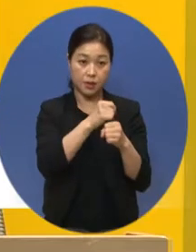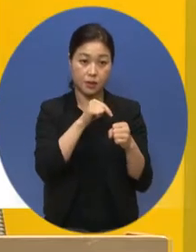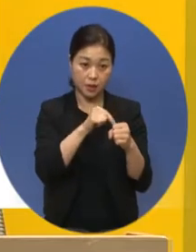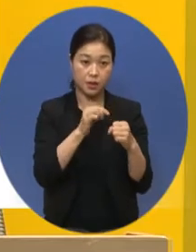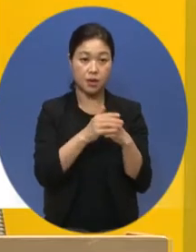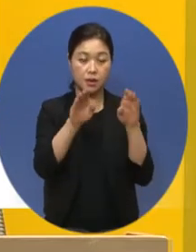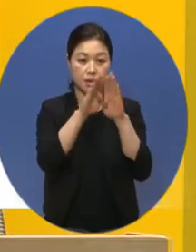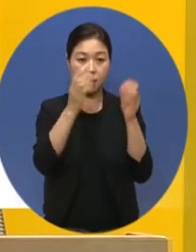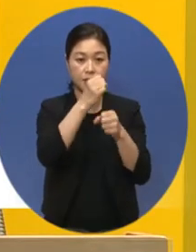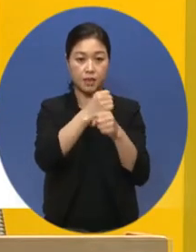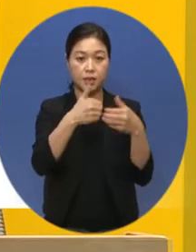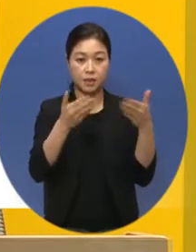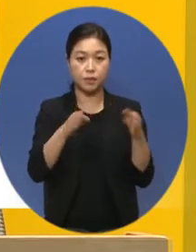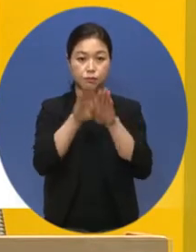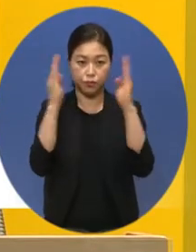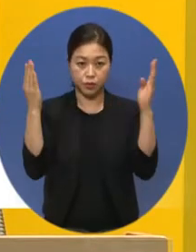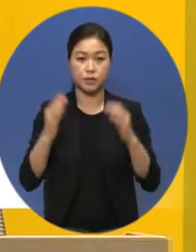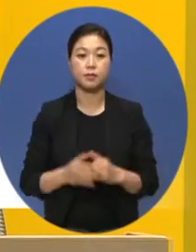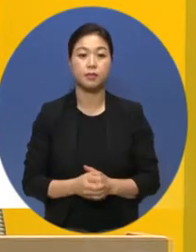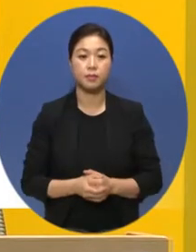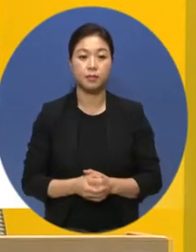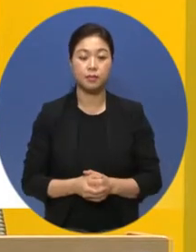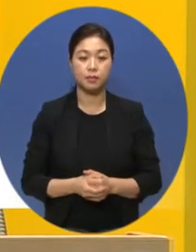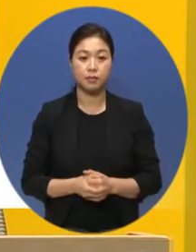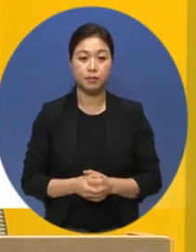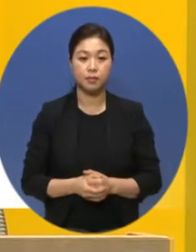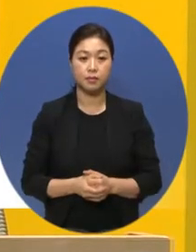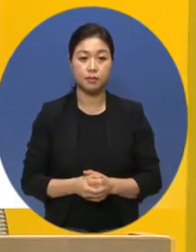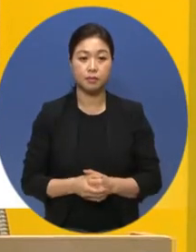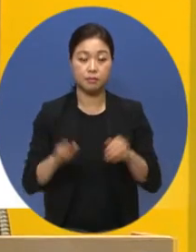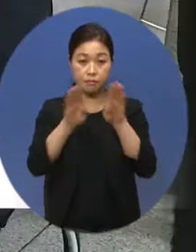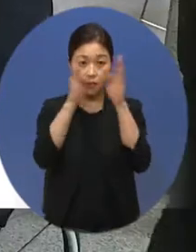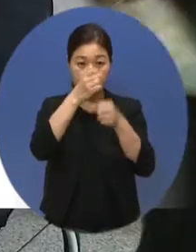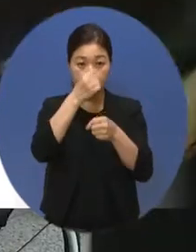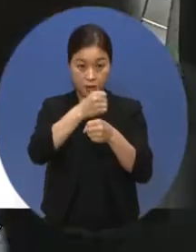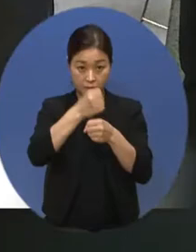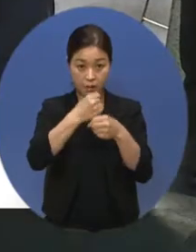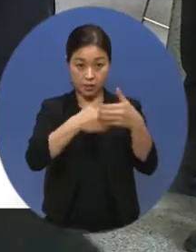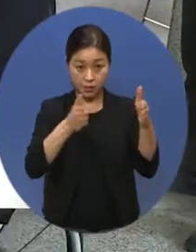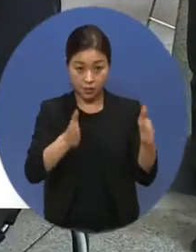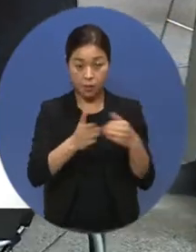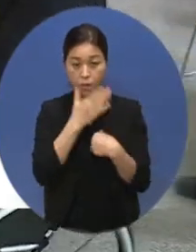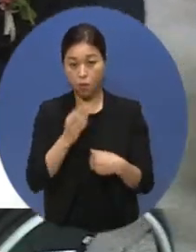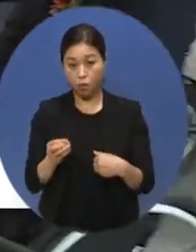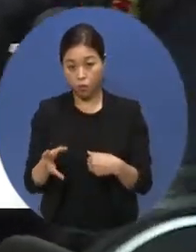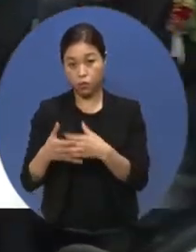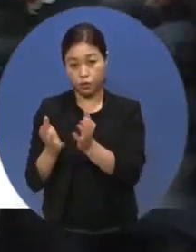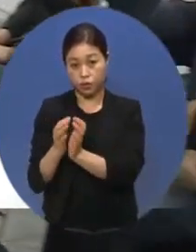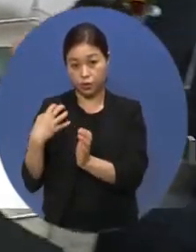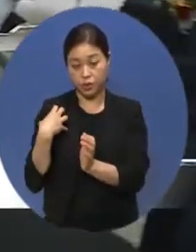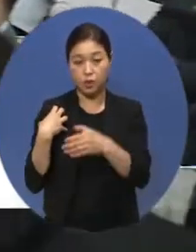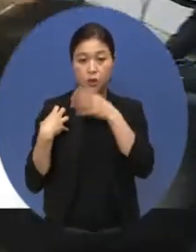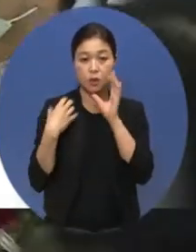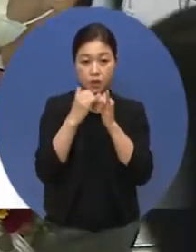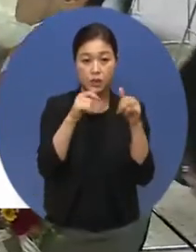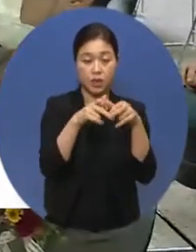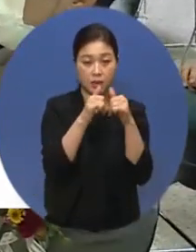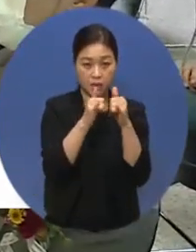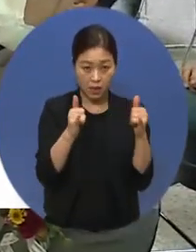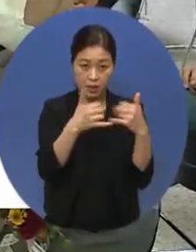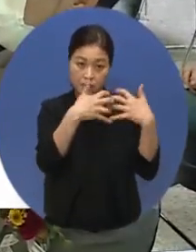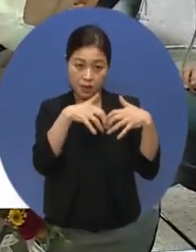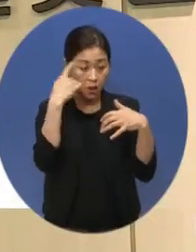열린 제작실 문을 열었습니다. 열린 제작실은 보건복지부에서 진행하는 노인 장애인